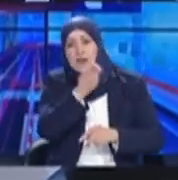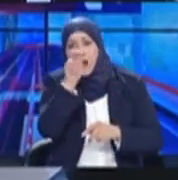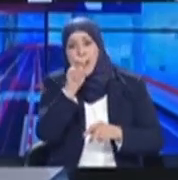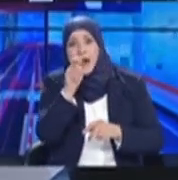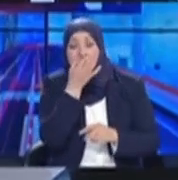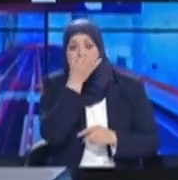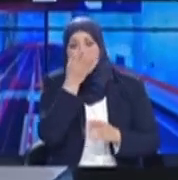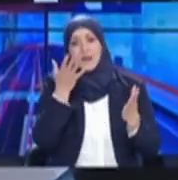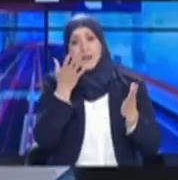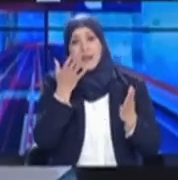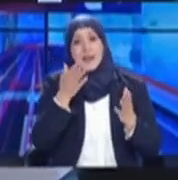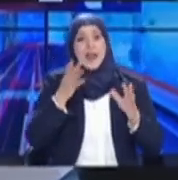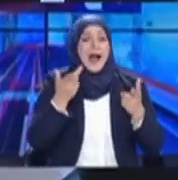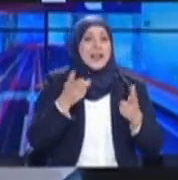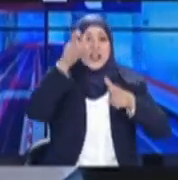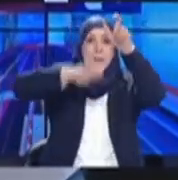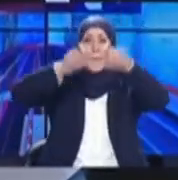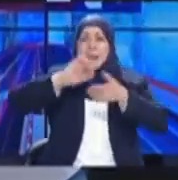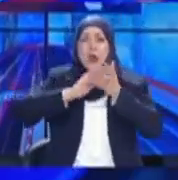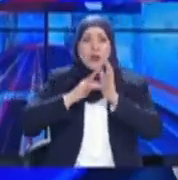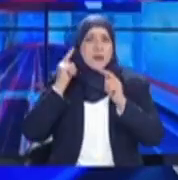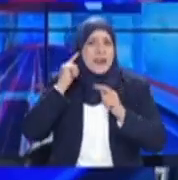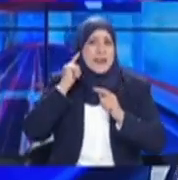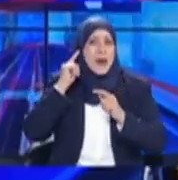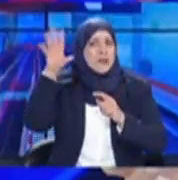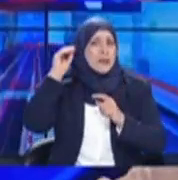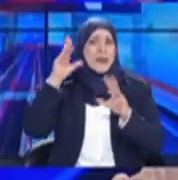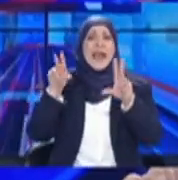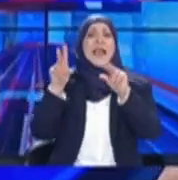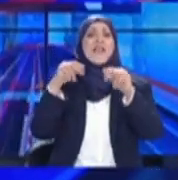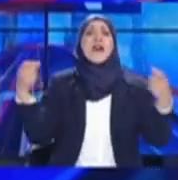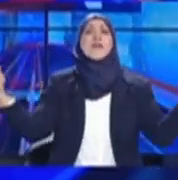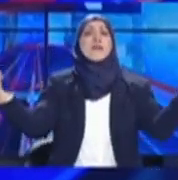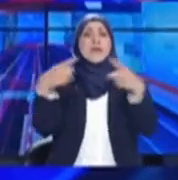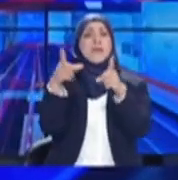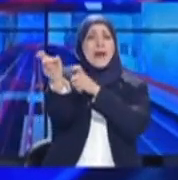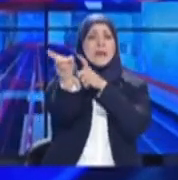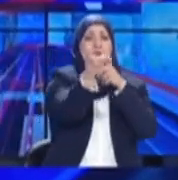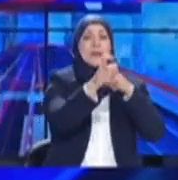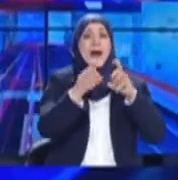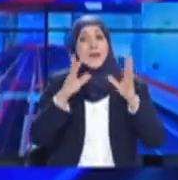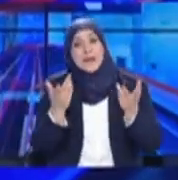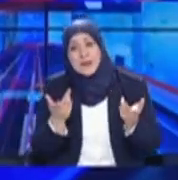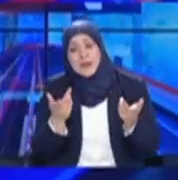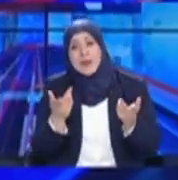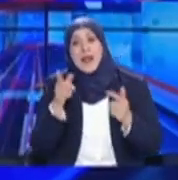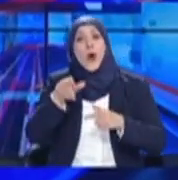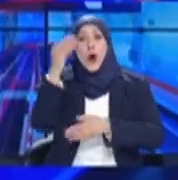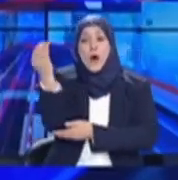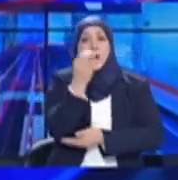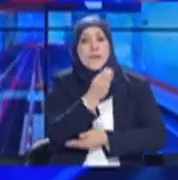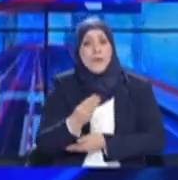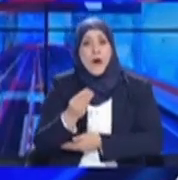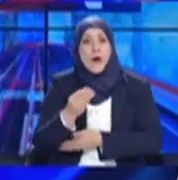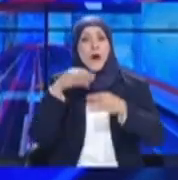يحكي على حرب يعني اه خرج وقال ورانا في حرب الحرب يعرفوها الاطفال مثلا اللي يعرفوها